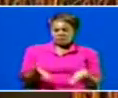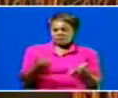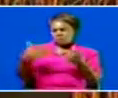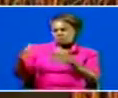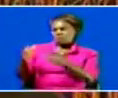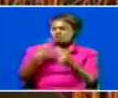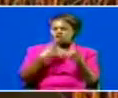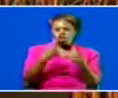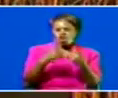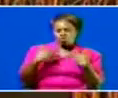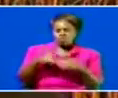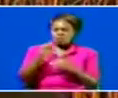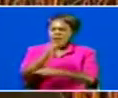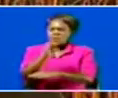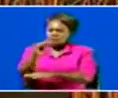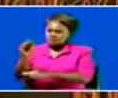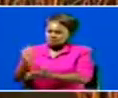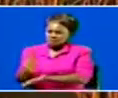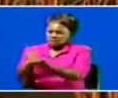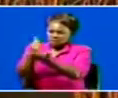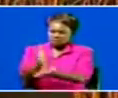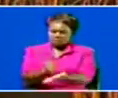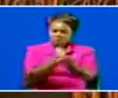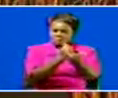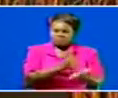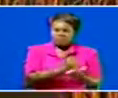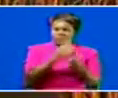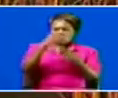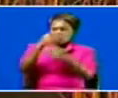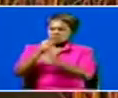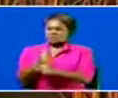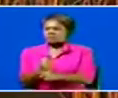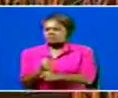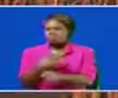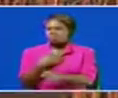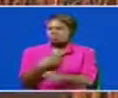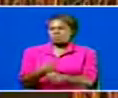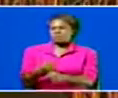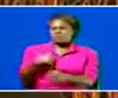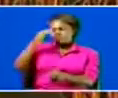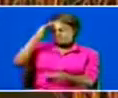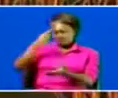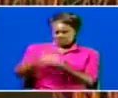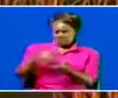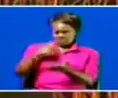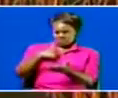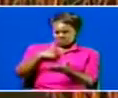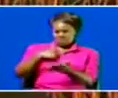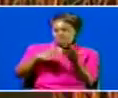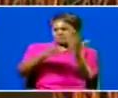to people, ask them for help. Companies, willing companies, because I believe I'm a brand,